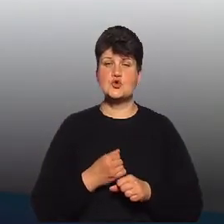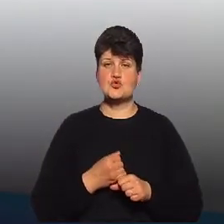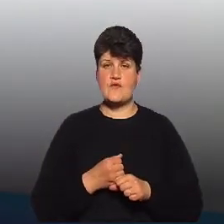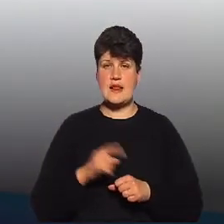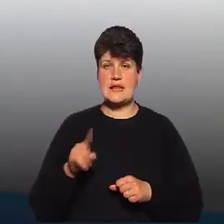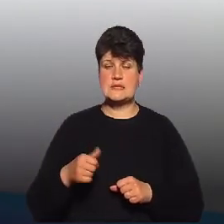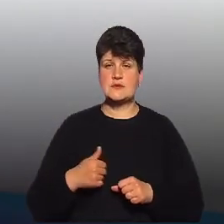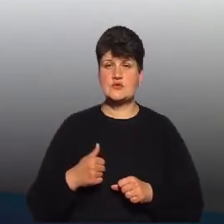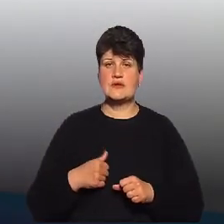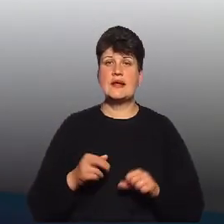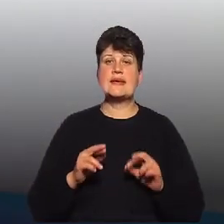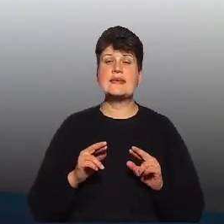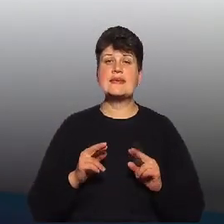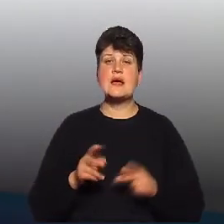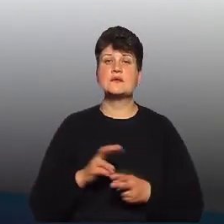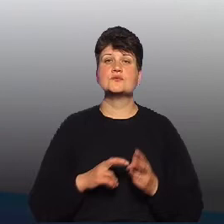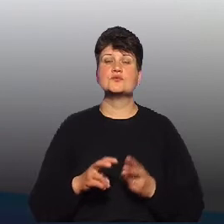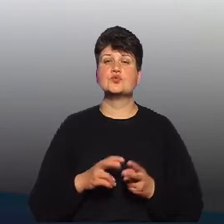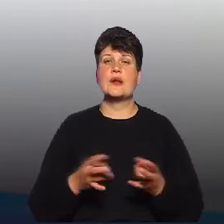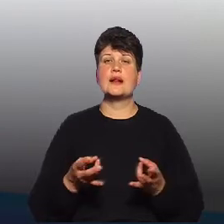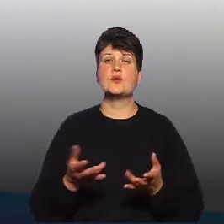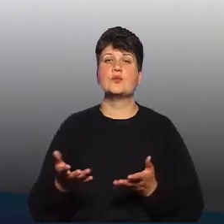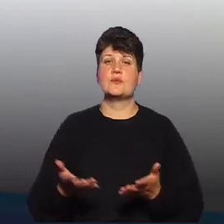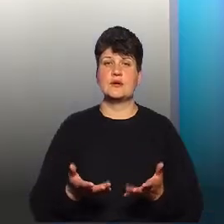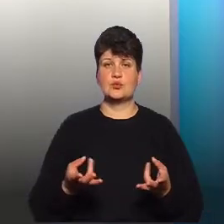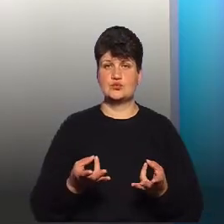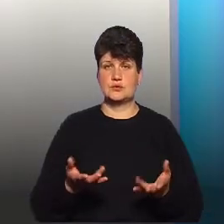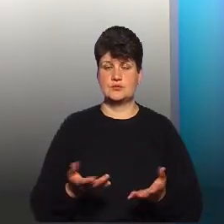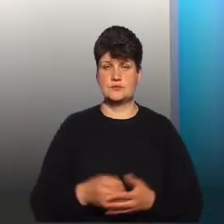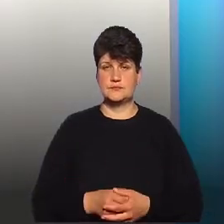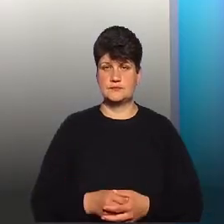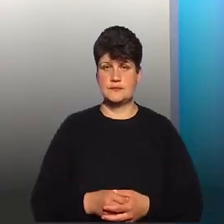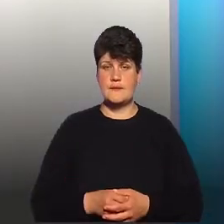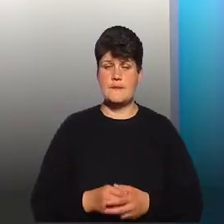їх відшуковували, цю необхідну кількість, яку потрібно було відправити? Ну, процедура